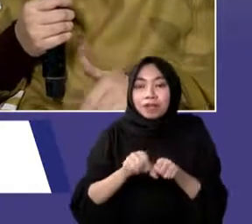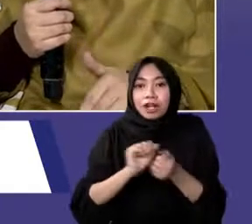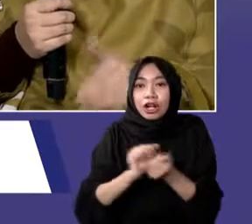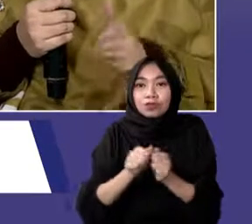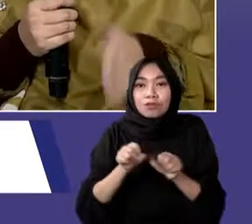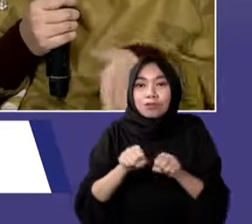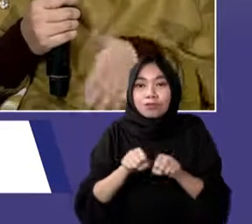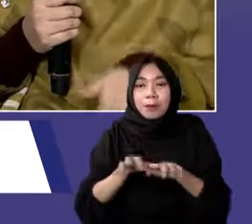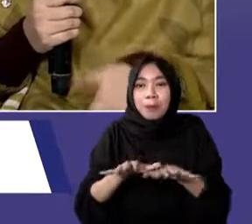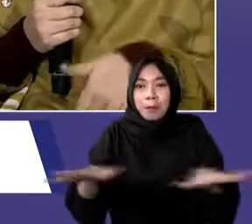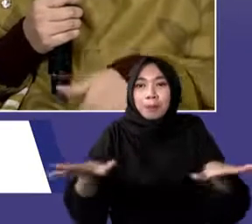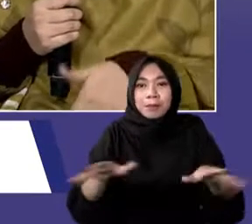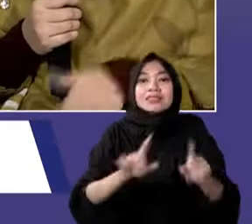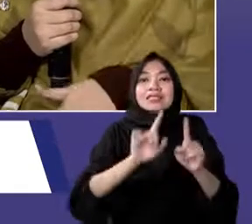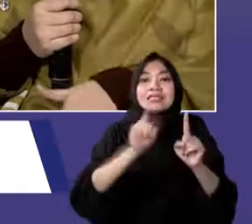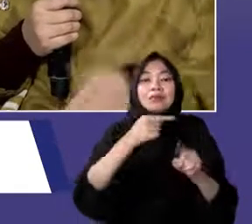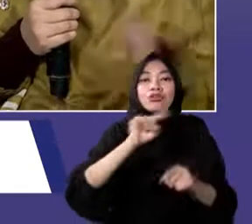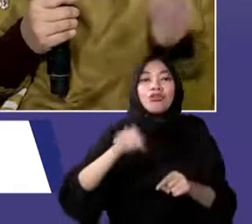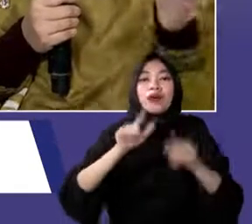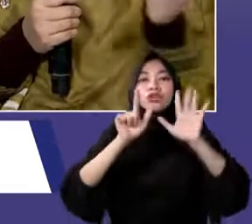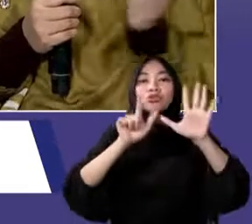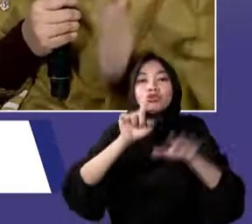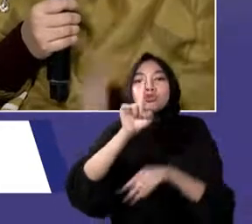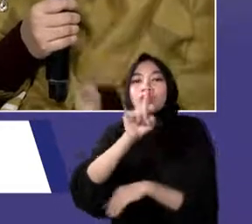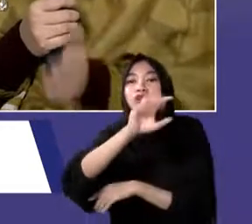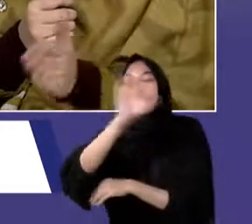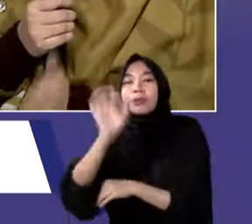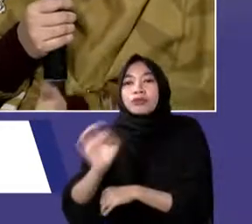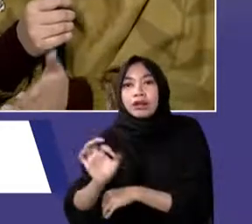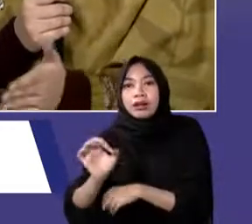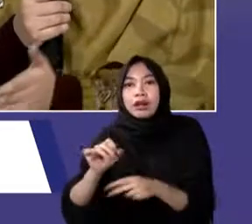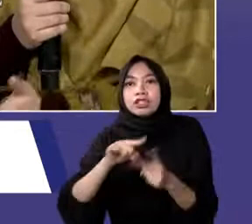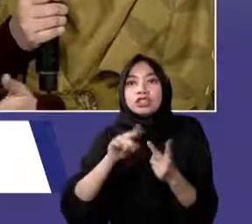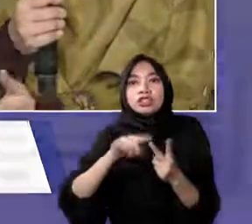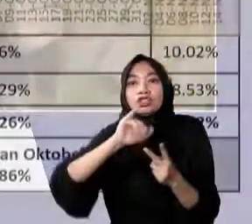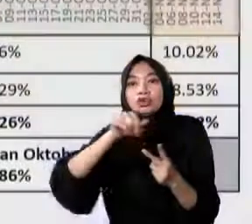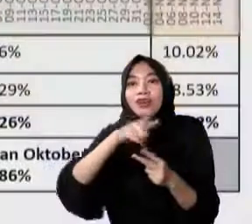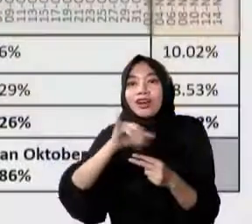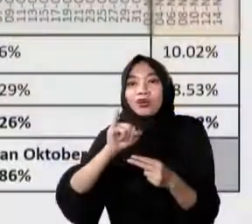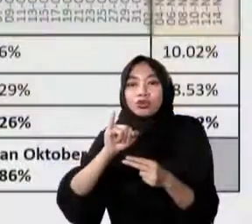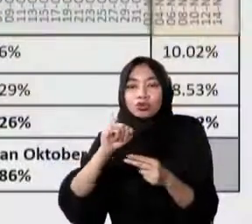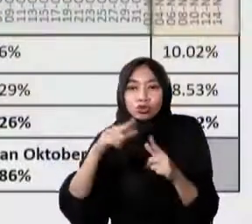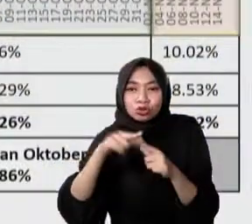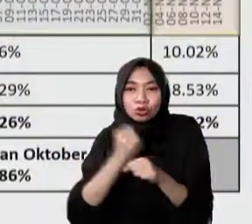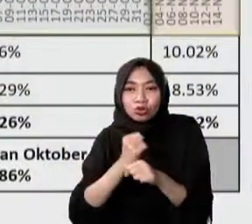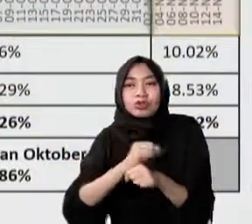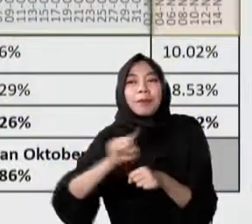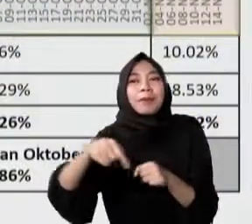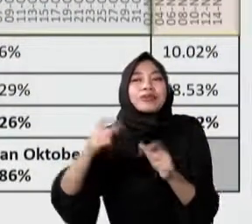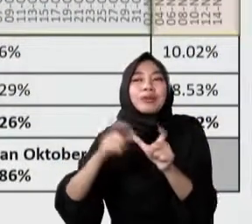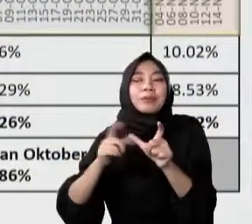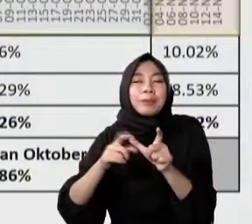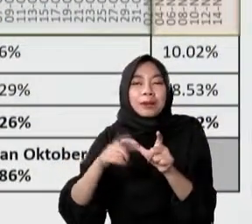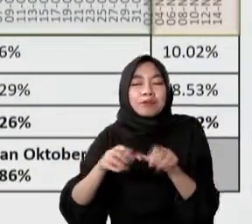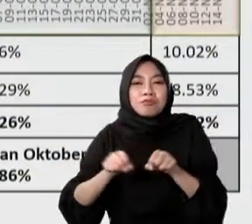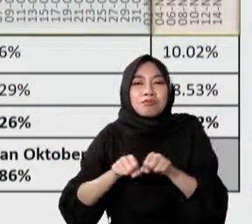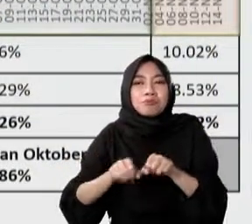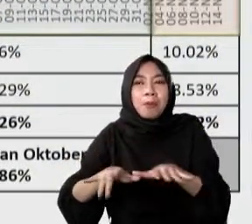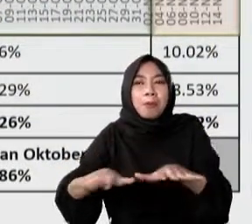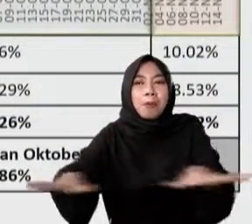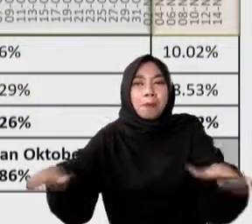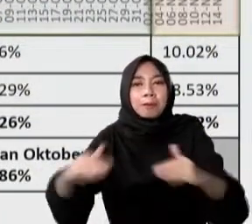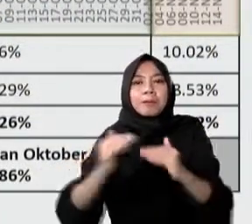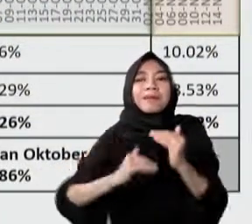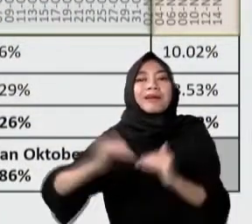per bulan Juni ini 11,71%. Juli, Agustus ini naik terus sampai dengan bulan September. Jadi kalau kita lihat